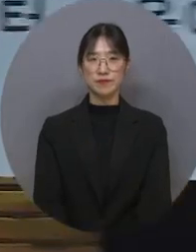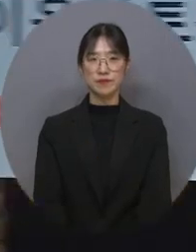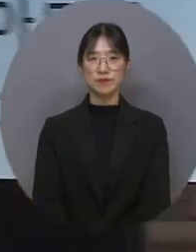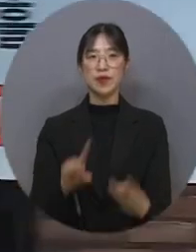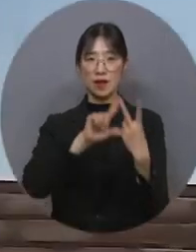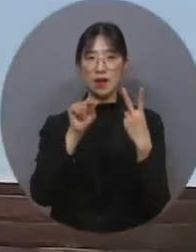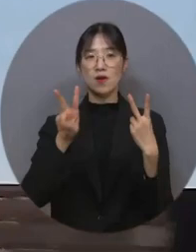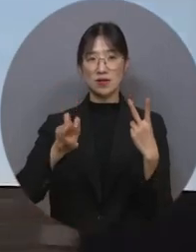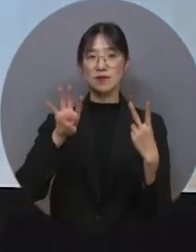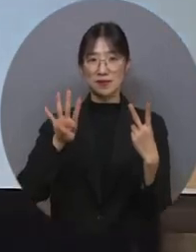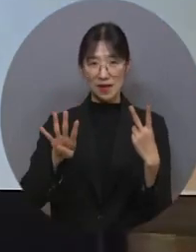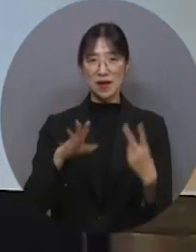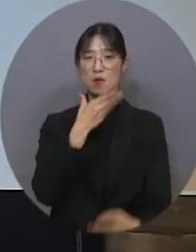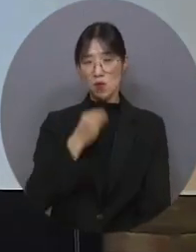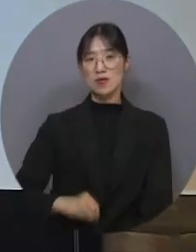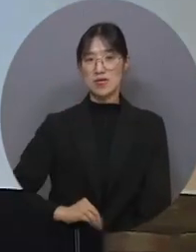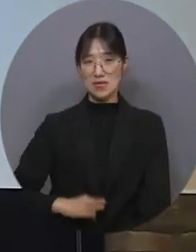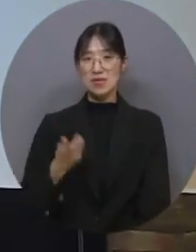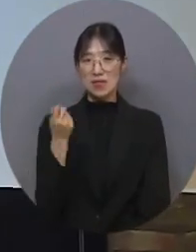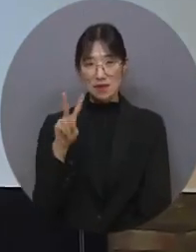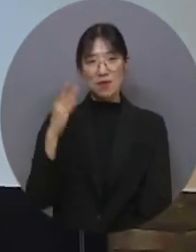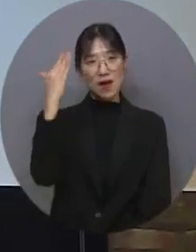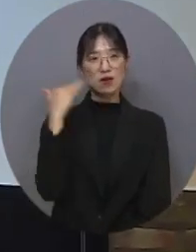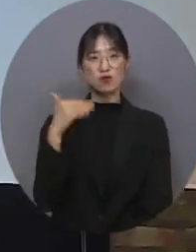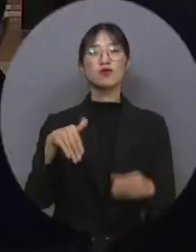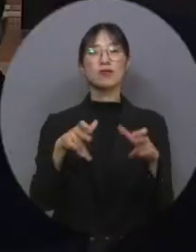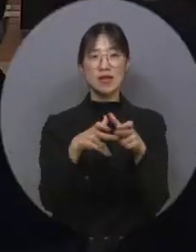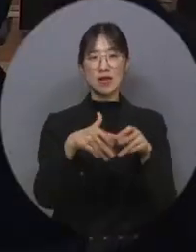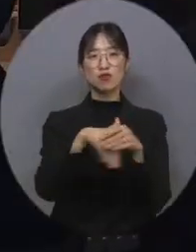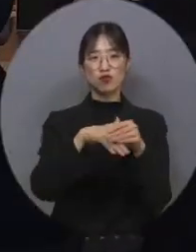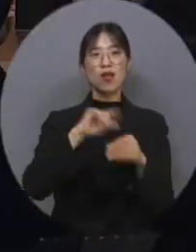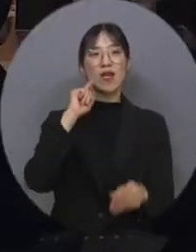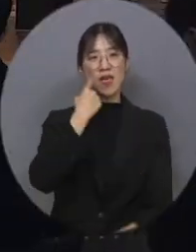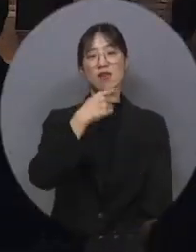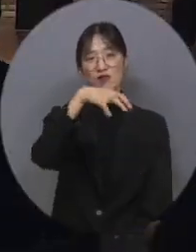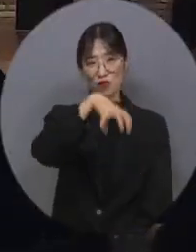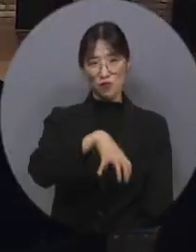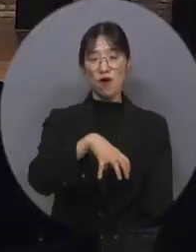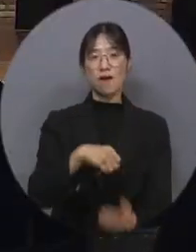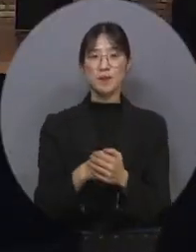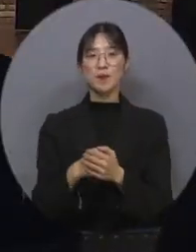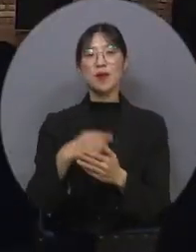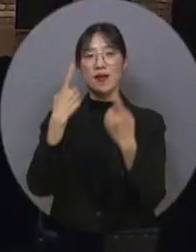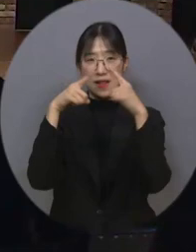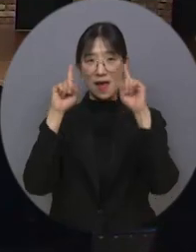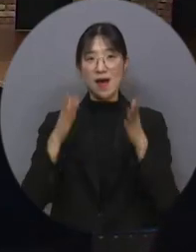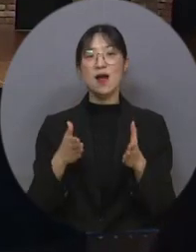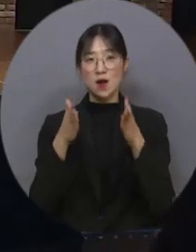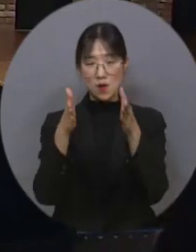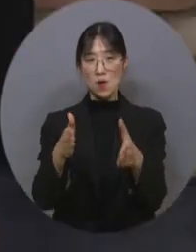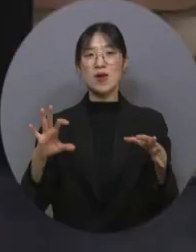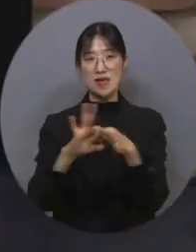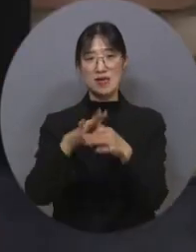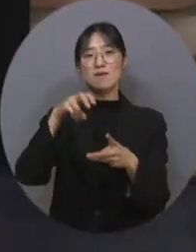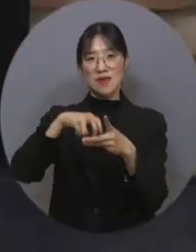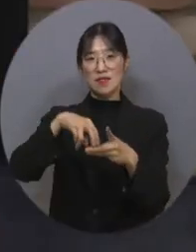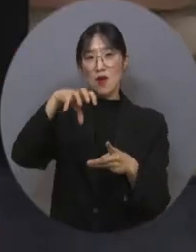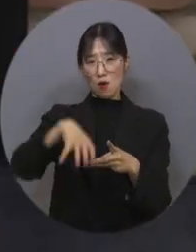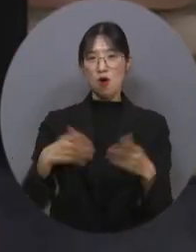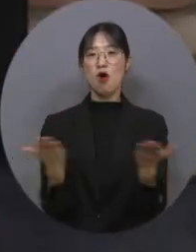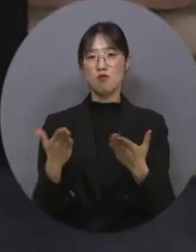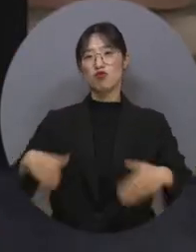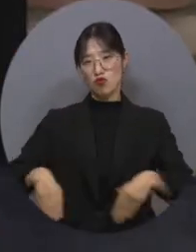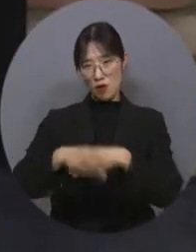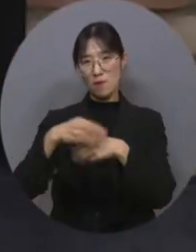2월 24일 복지TV와 한국장애인문화예술원은 대학로 이음센터에서 장애예술 활성화 업무 협약을 체결했습니다.